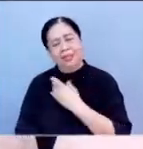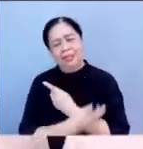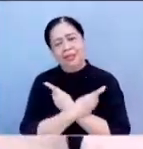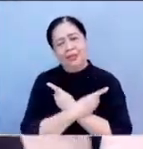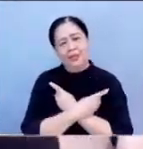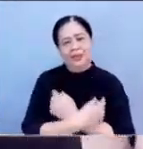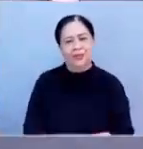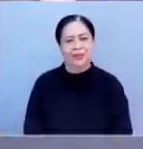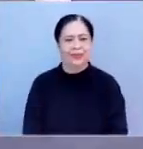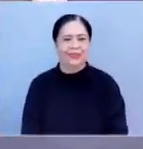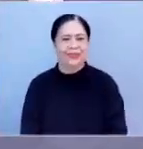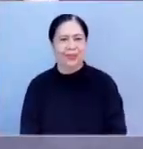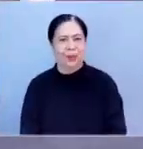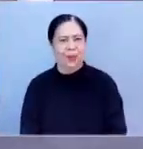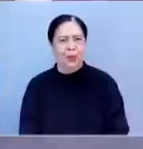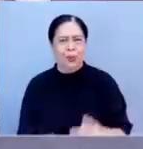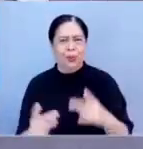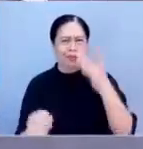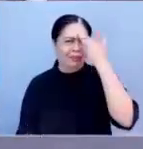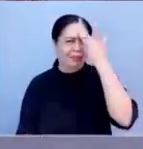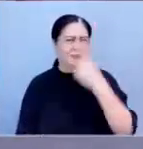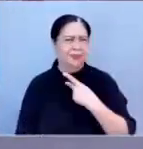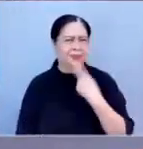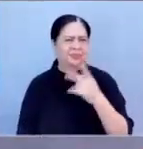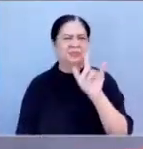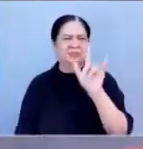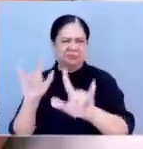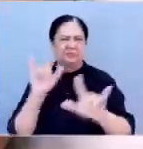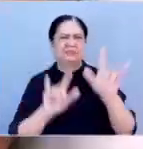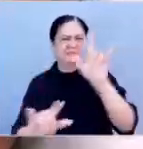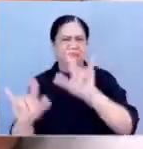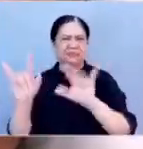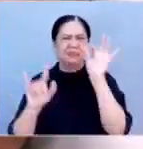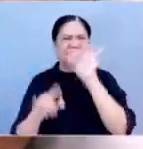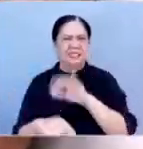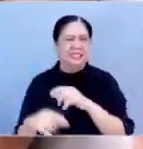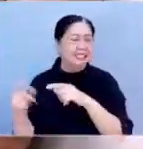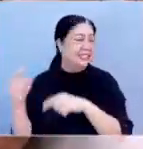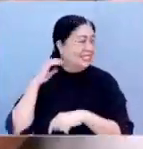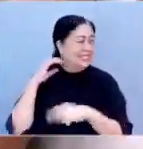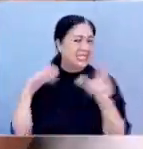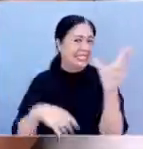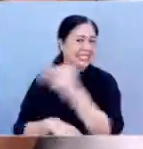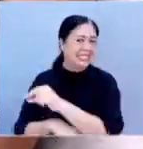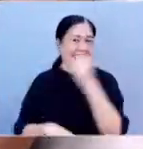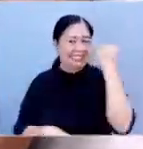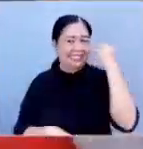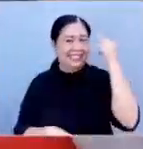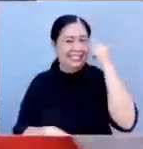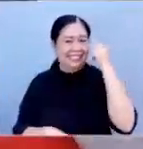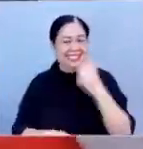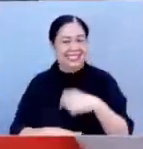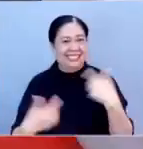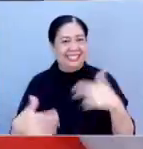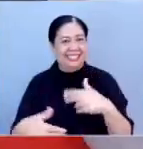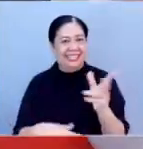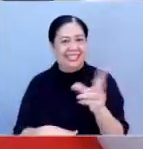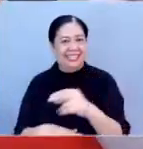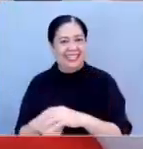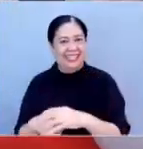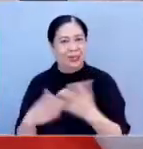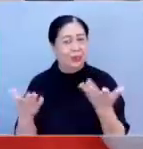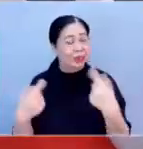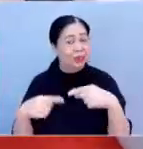Yeah! Wow. That's so good. That's amazing. Mahal ka ng mga Pilipino. Lamang to sa'yo, Justin. You want to know where you're gonna